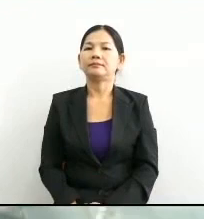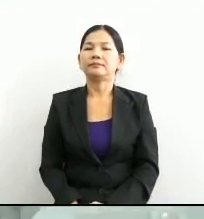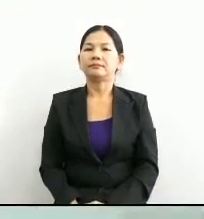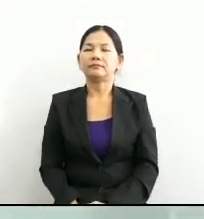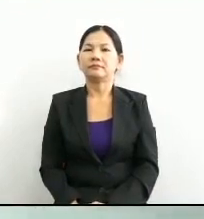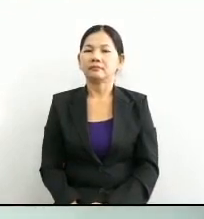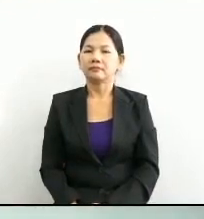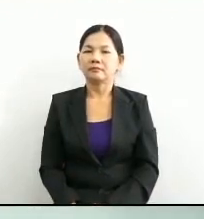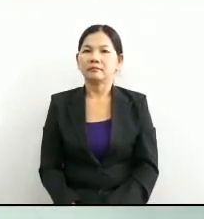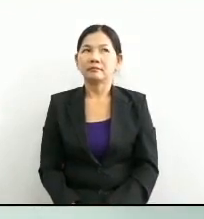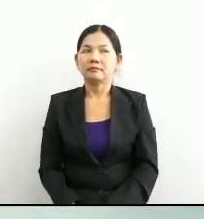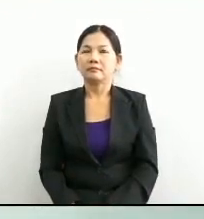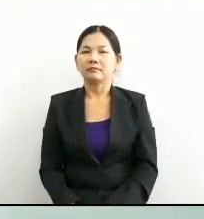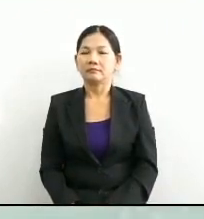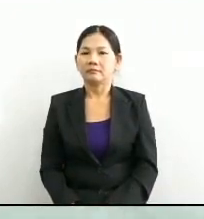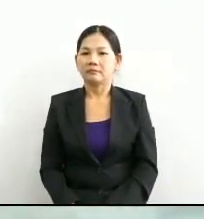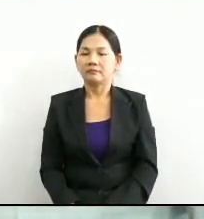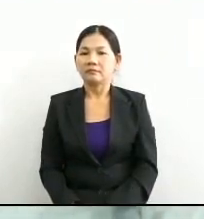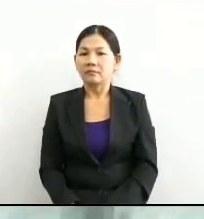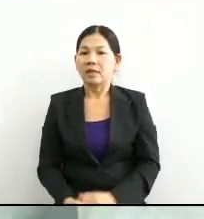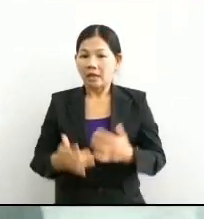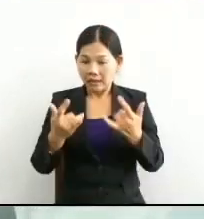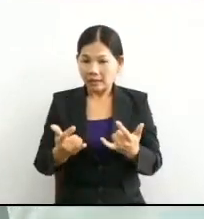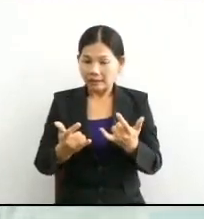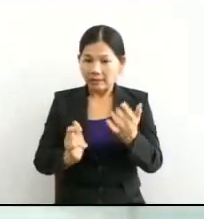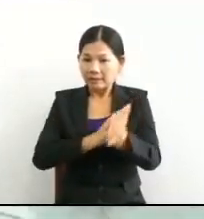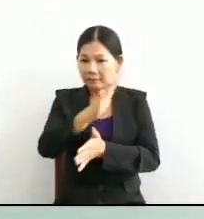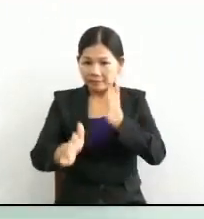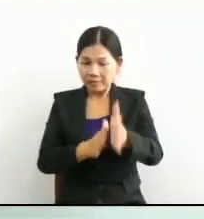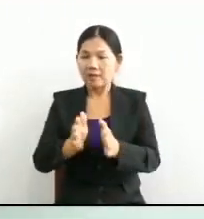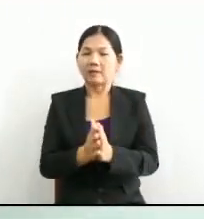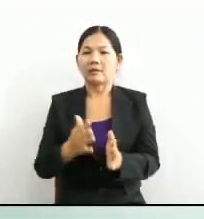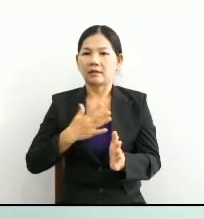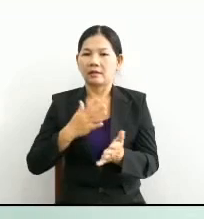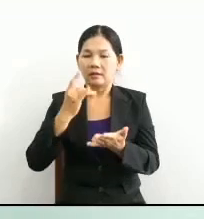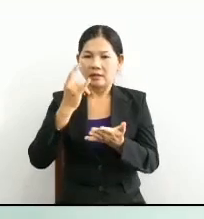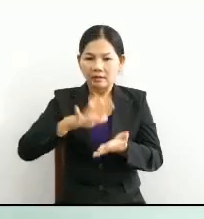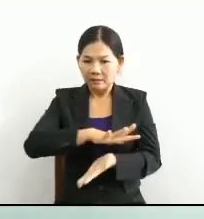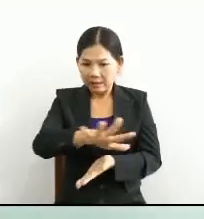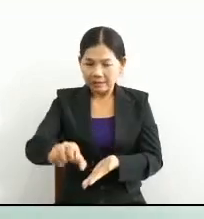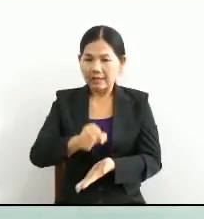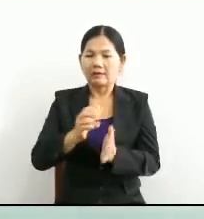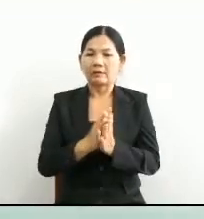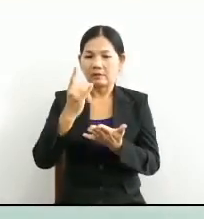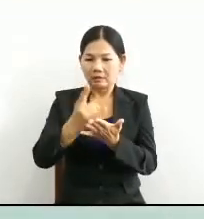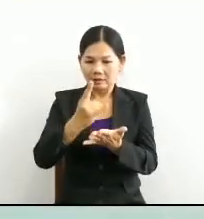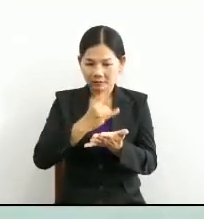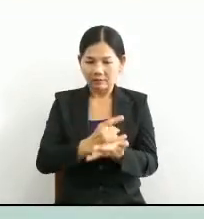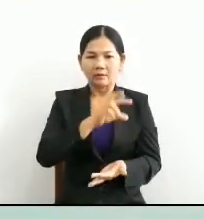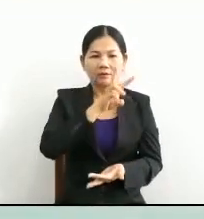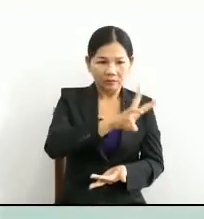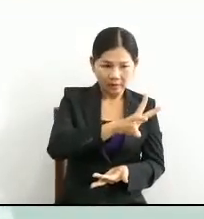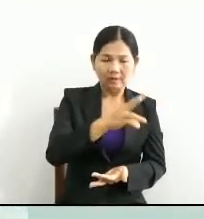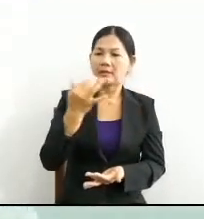anh lấy con ăn chấm nóng chưa mới riêng chấm mùi nè cừu từng ở khăn nè con nè cha phi xà khmai mê riêng tì xàm